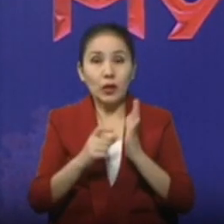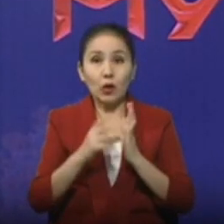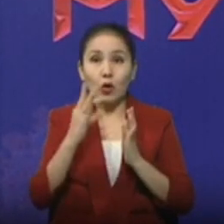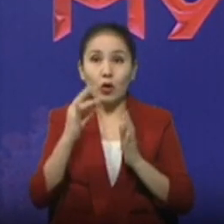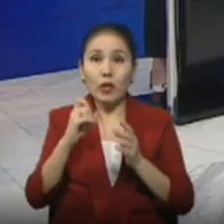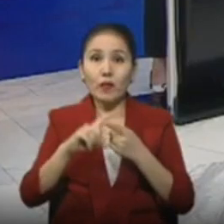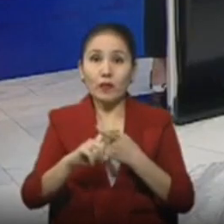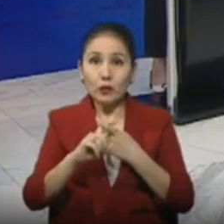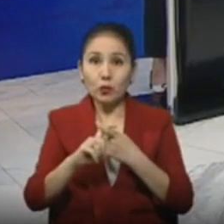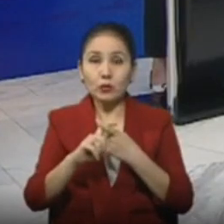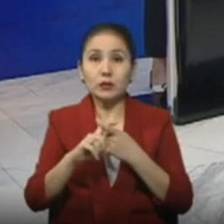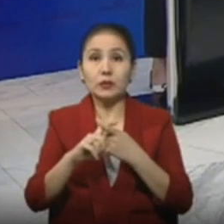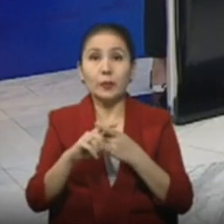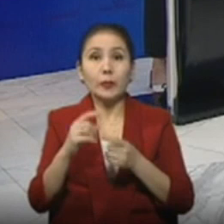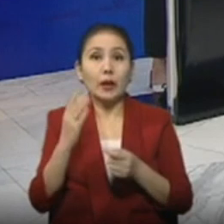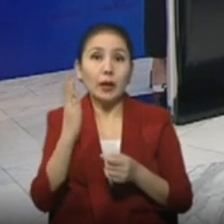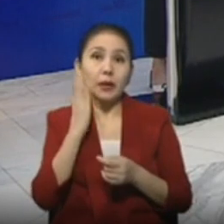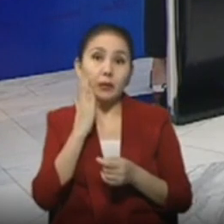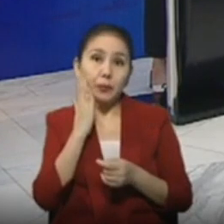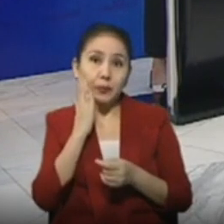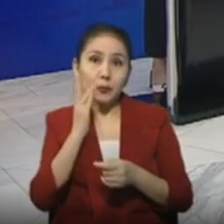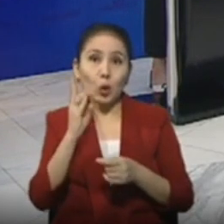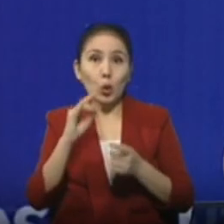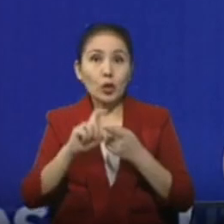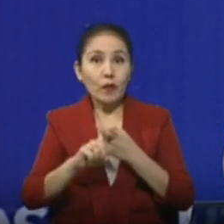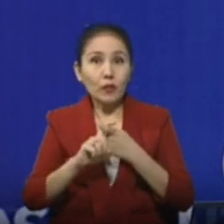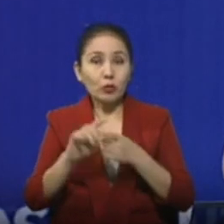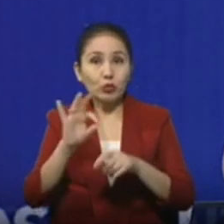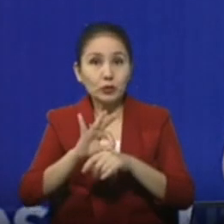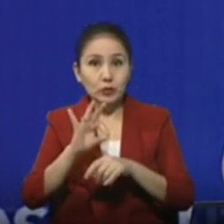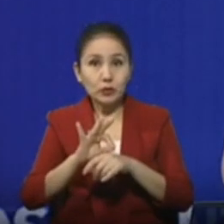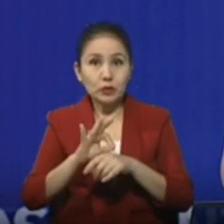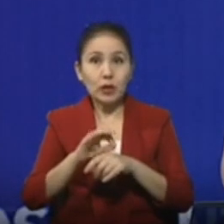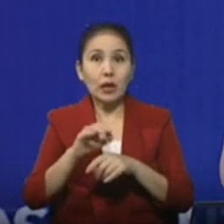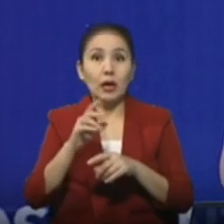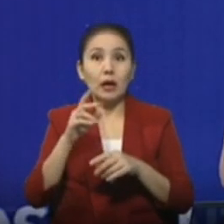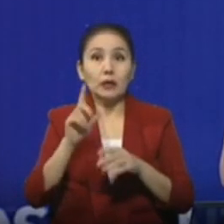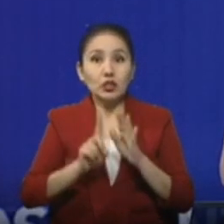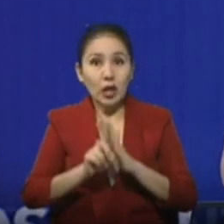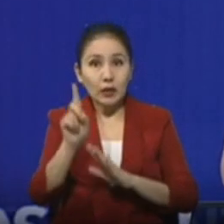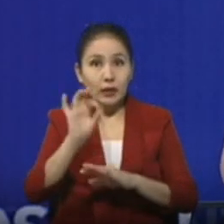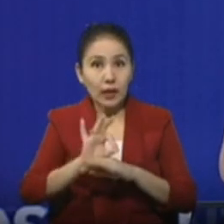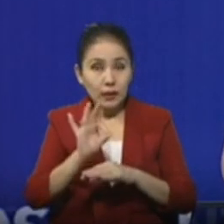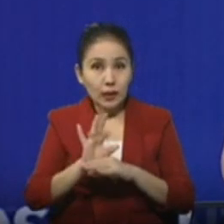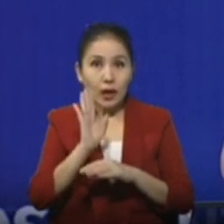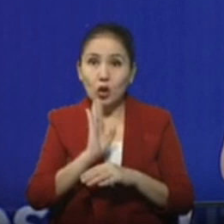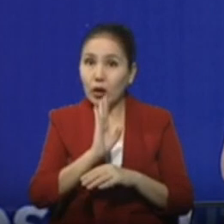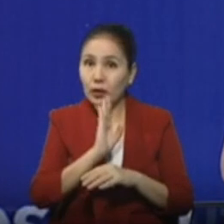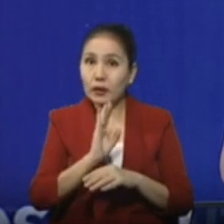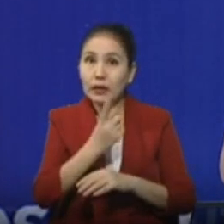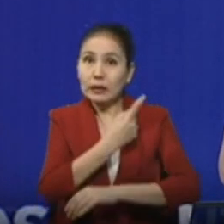koronavirus infeksiyasiga gumon qilingan homiladorlar hamda koronavirus infeksiyasiga chalingan homilador ayollarga